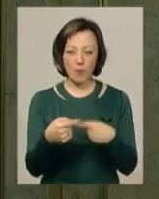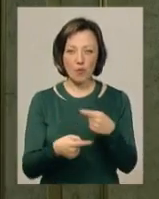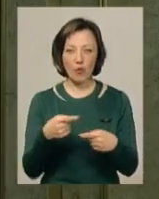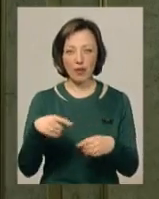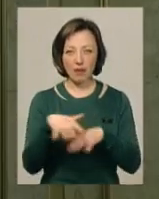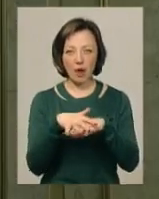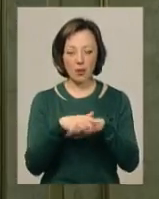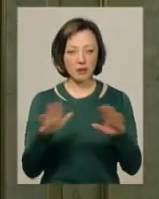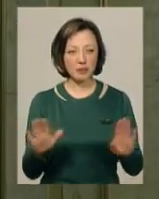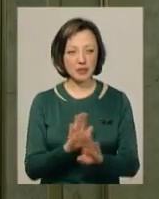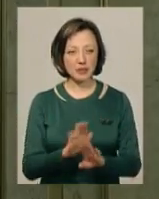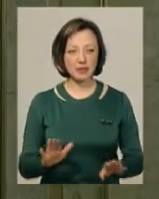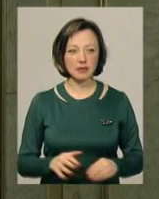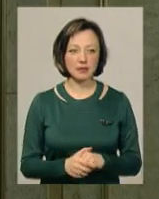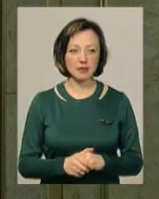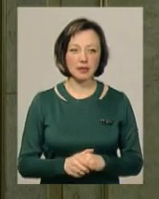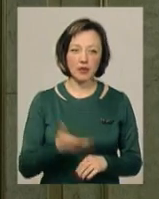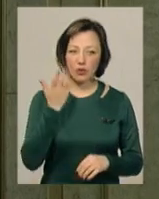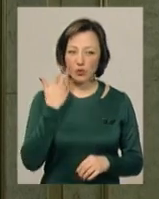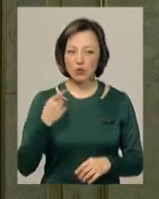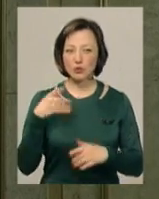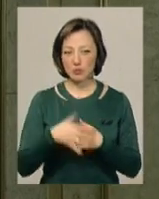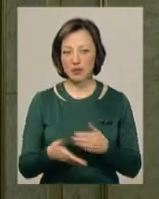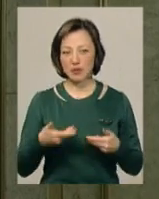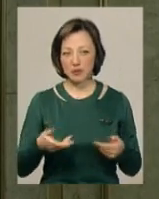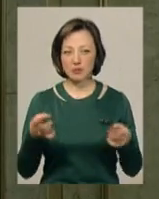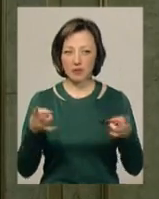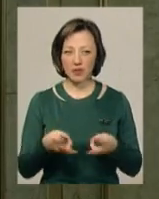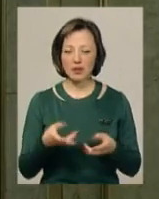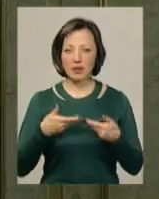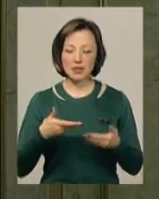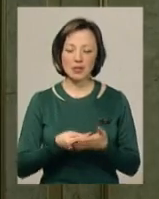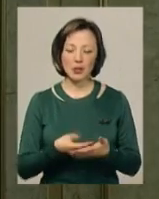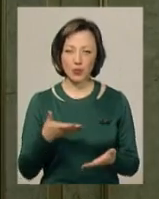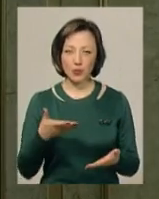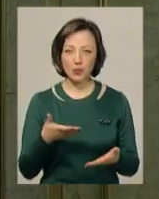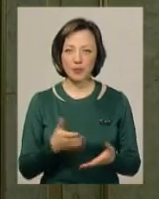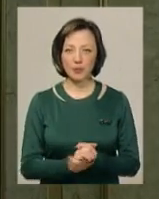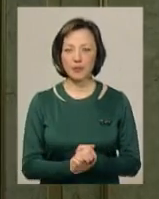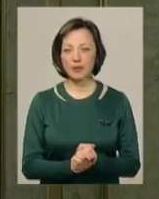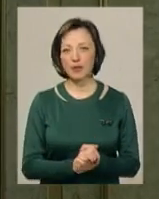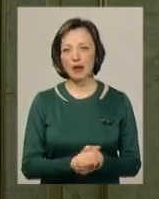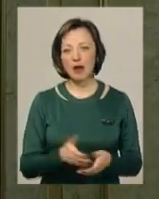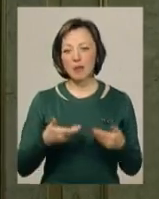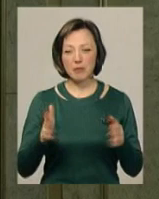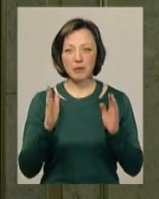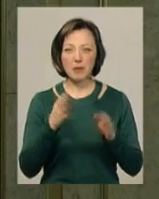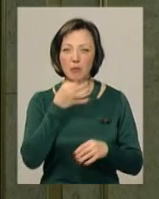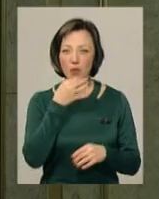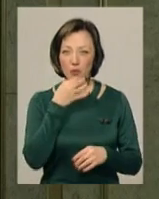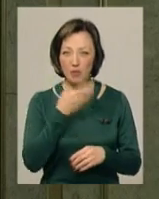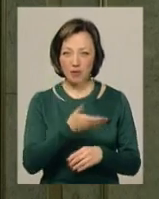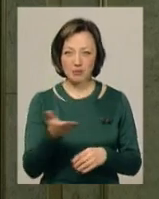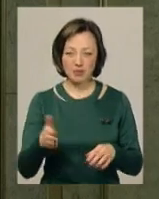українських народних пісень. Ми зрозуміли, що ми теж щось варті, нас цінують, ми подобаємося, так